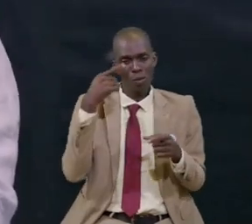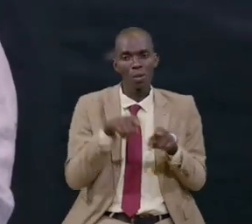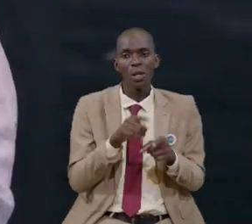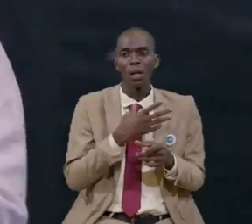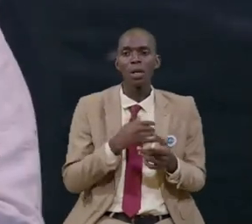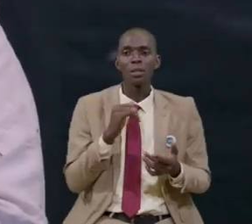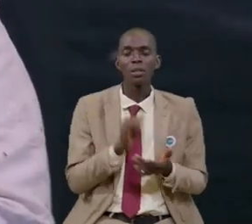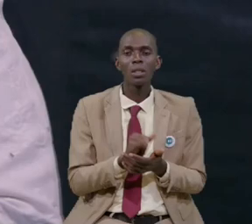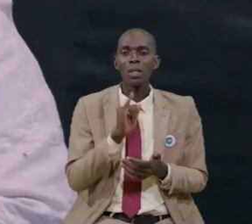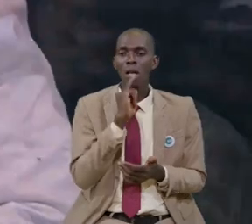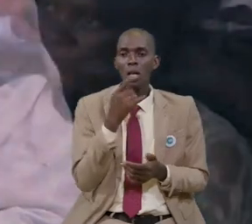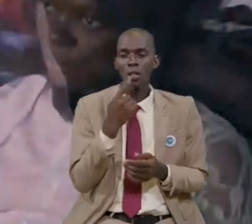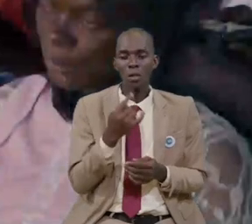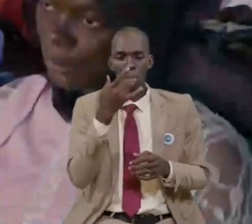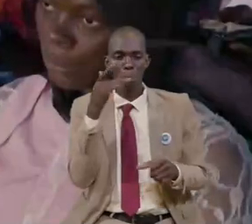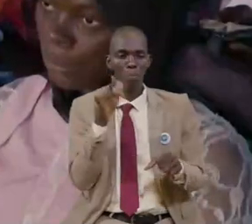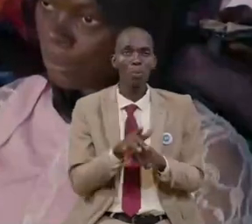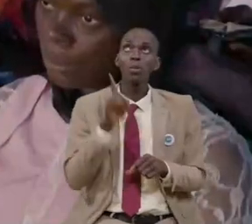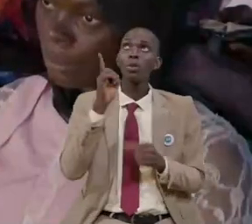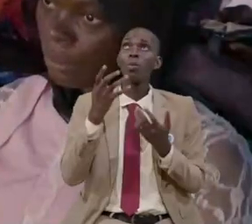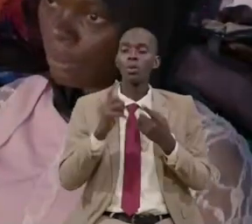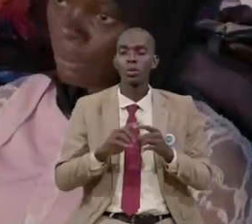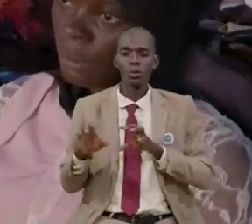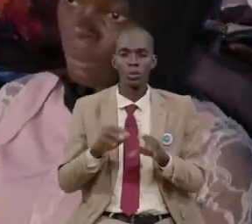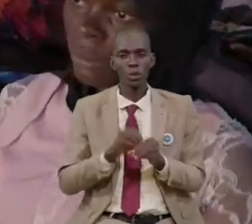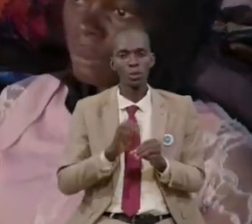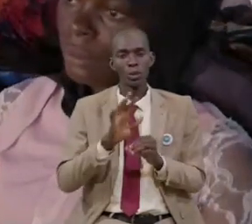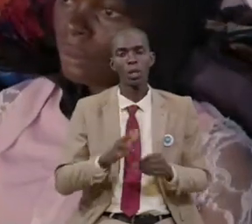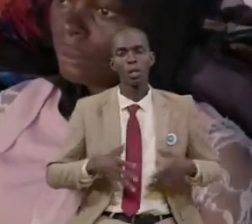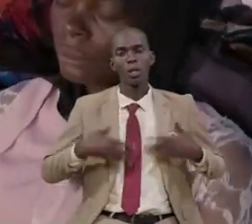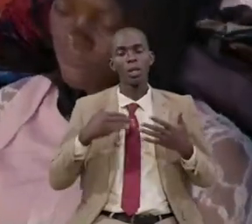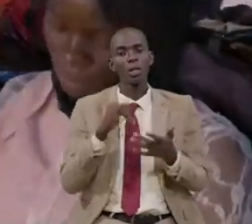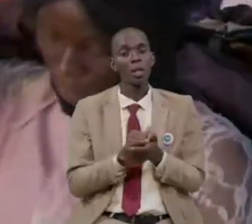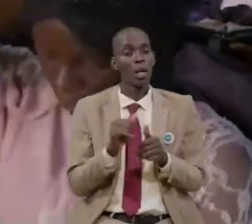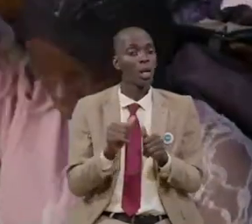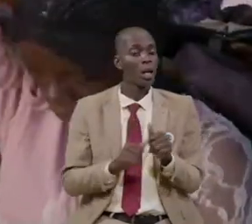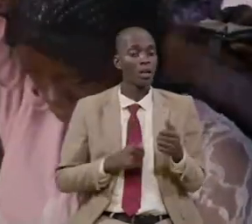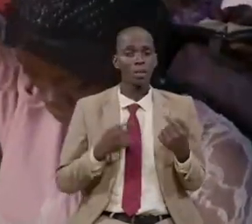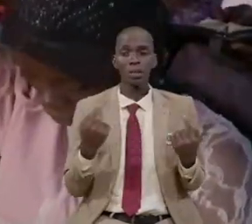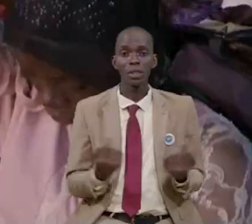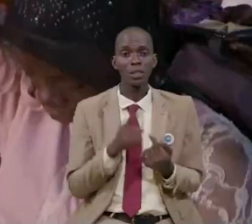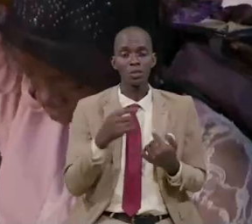la promesse qu'il veut accomplir dans votre vie. Que tout péché